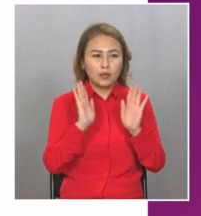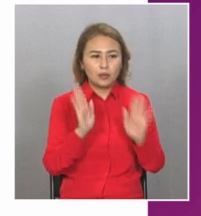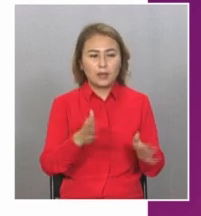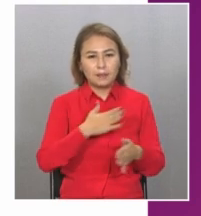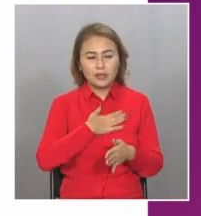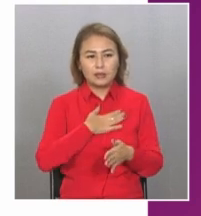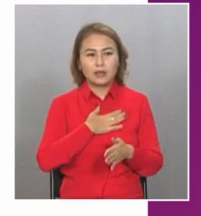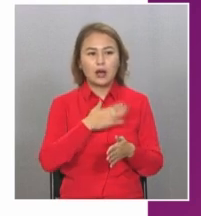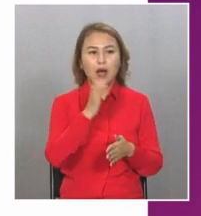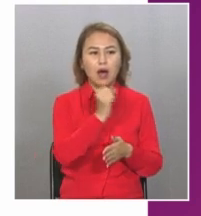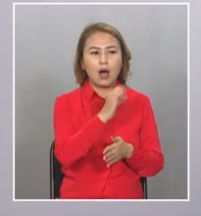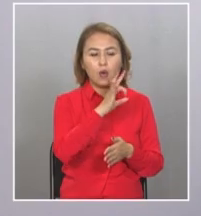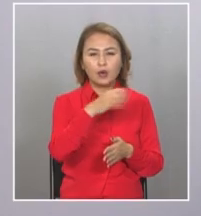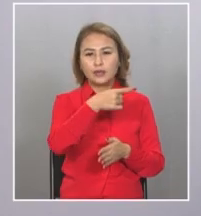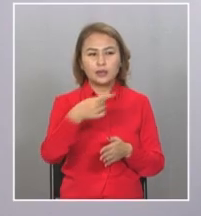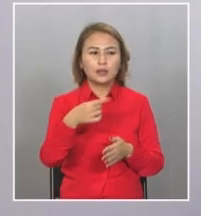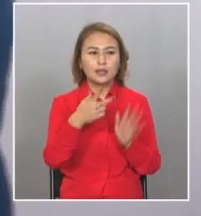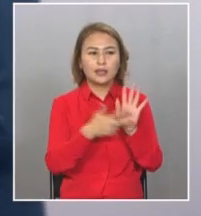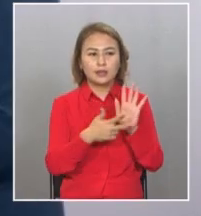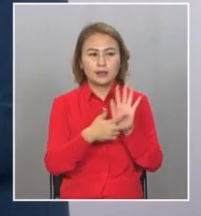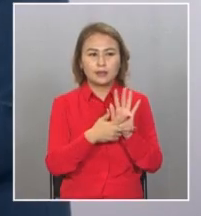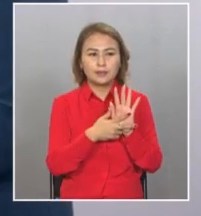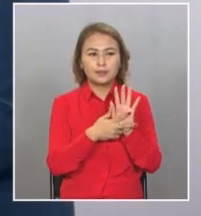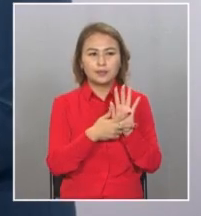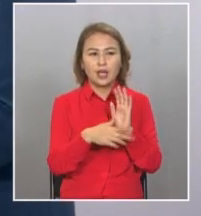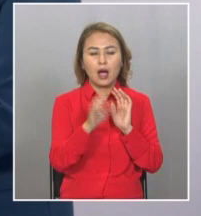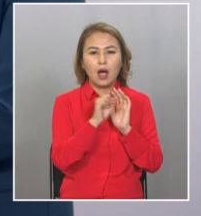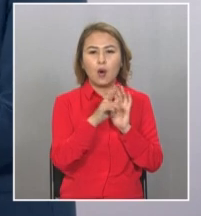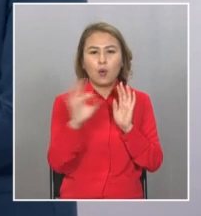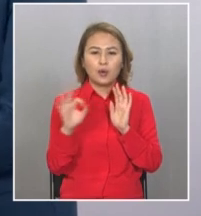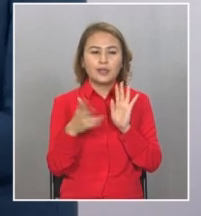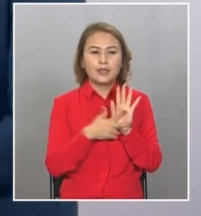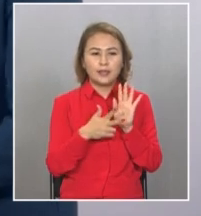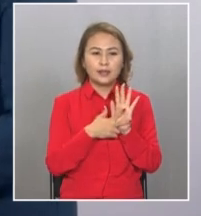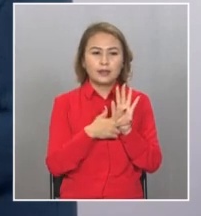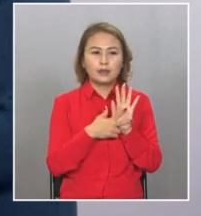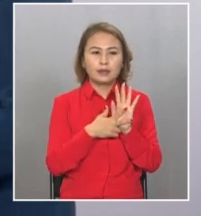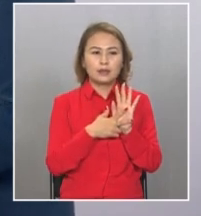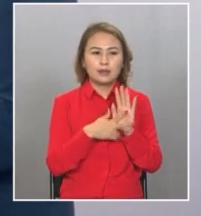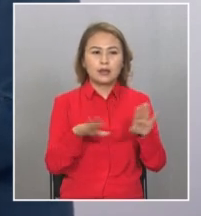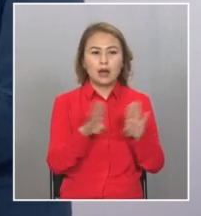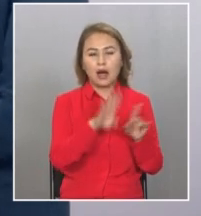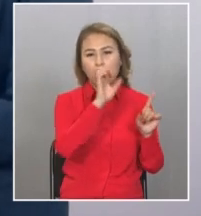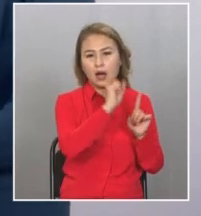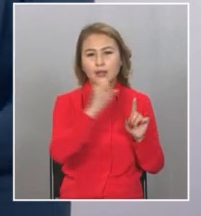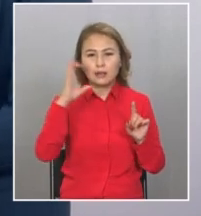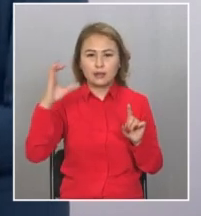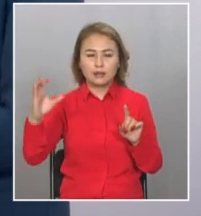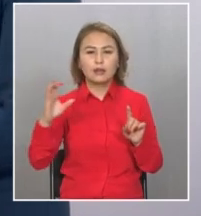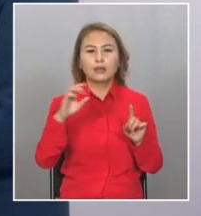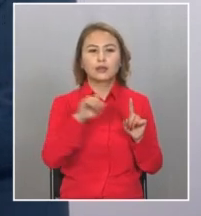бізде АО 8-ге тең. АО бізде 8-ге тең екен. Ал бізге АЦ диагоналін табу